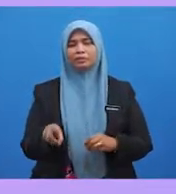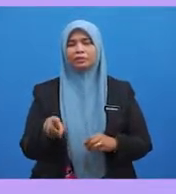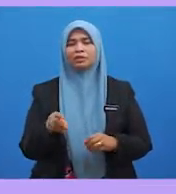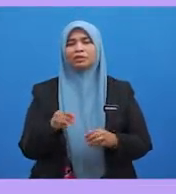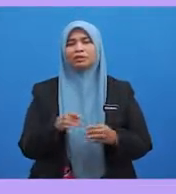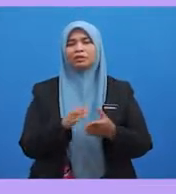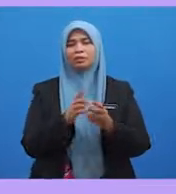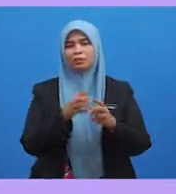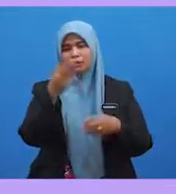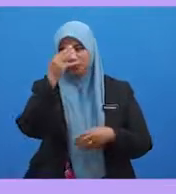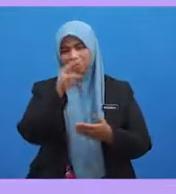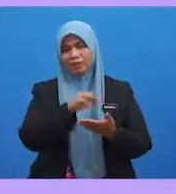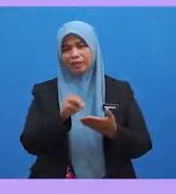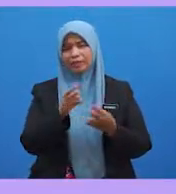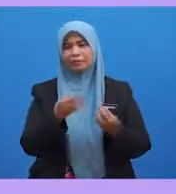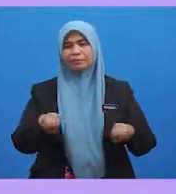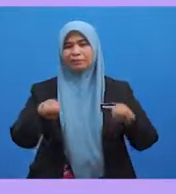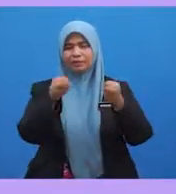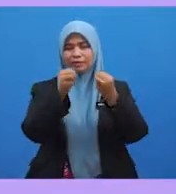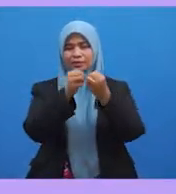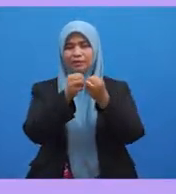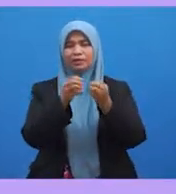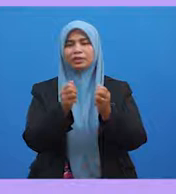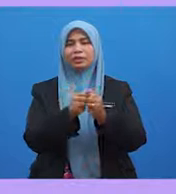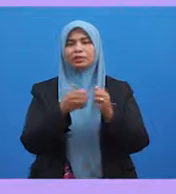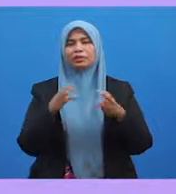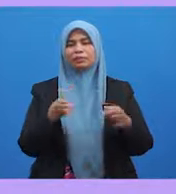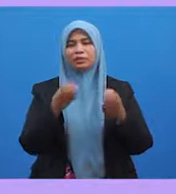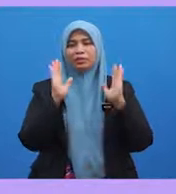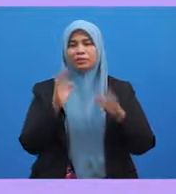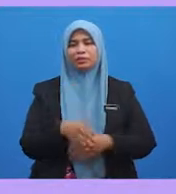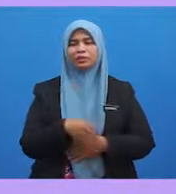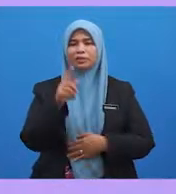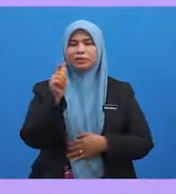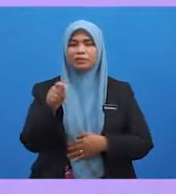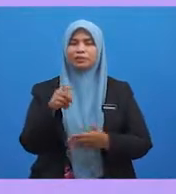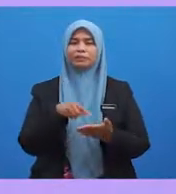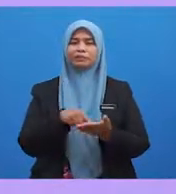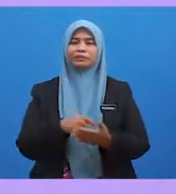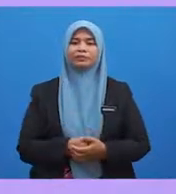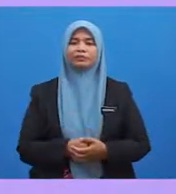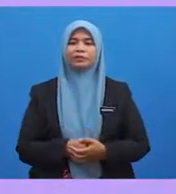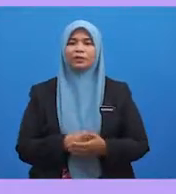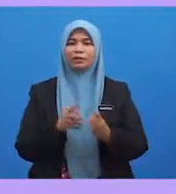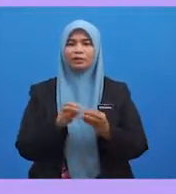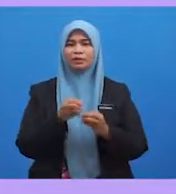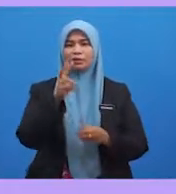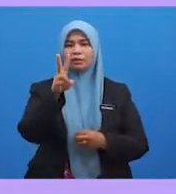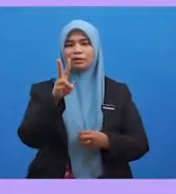tempat beribadah dengan memulakan solat sunat tahiyatul masjid. Hikmah yang